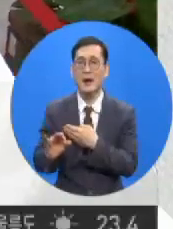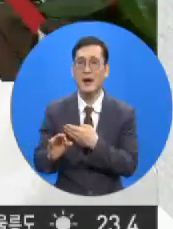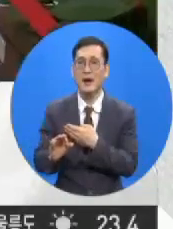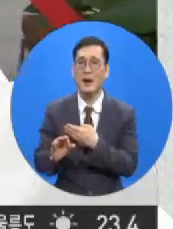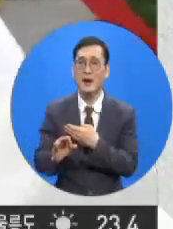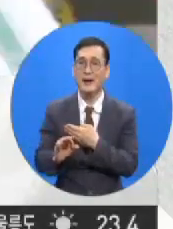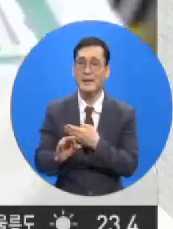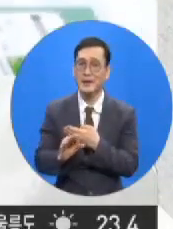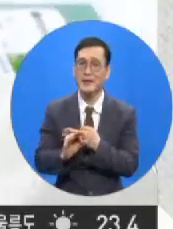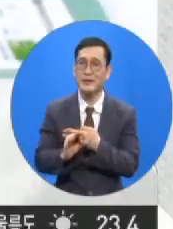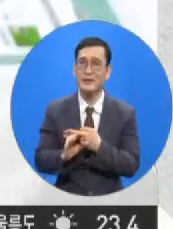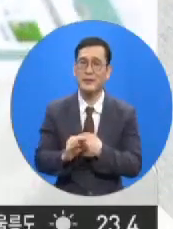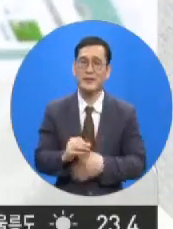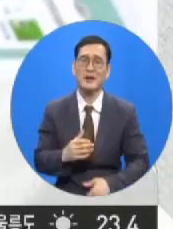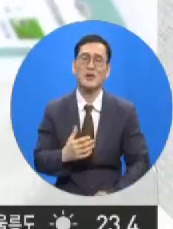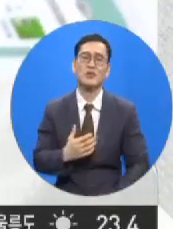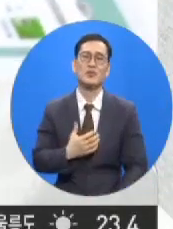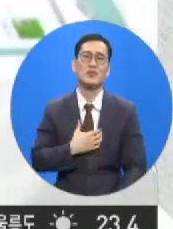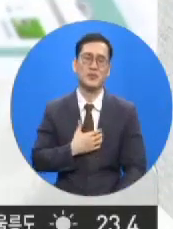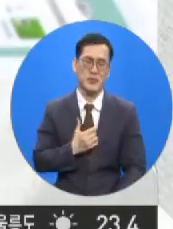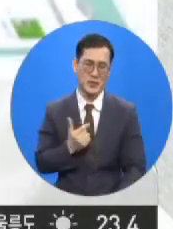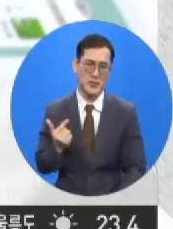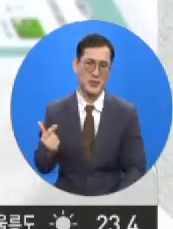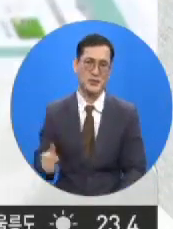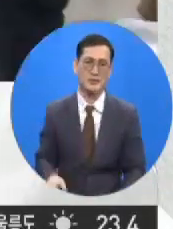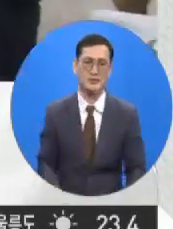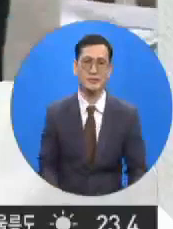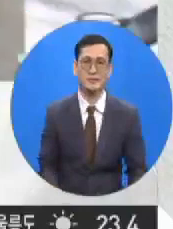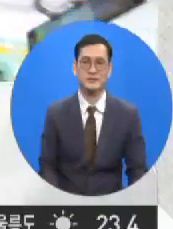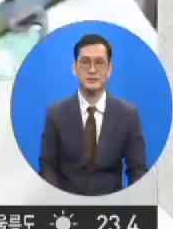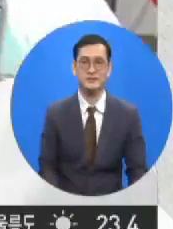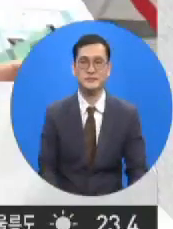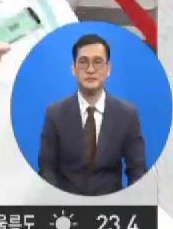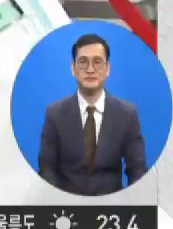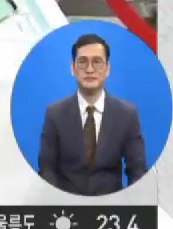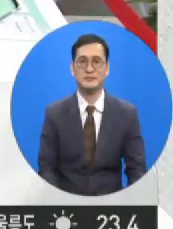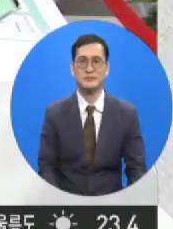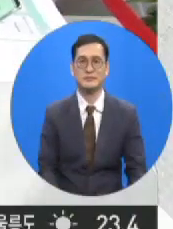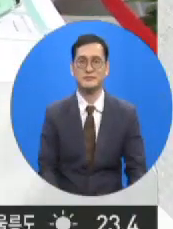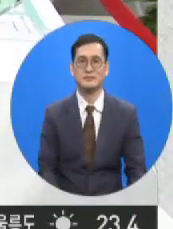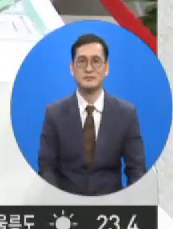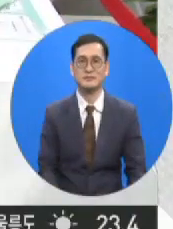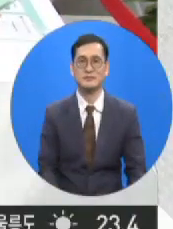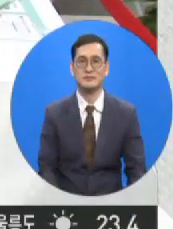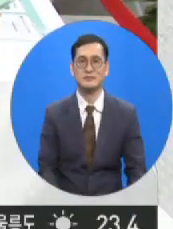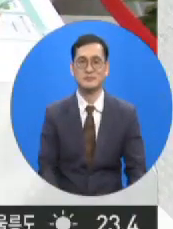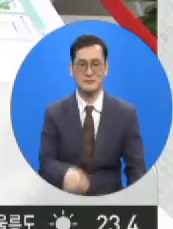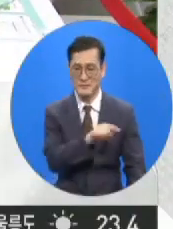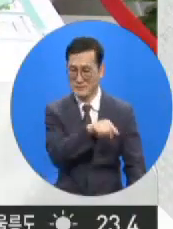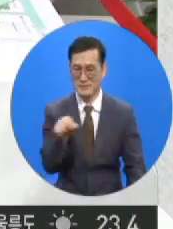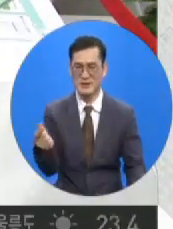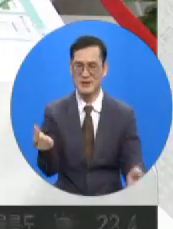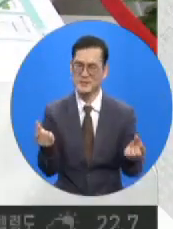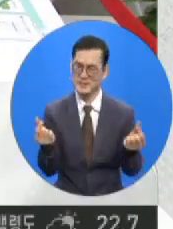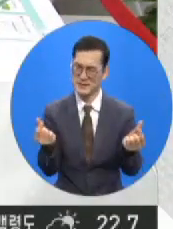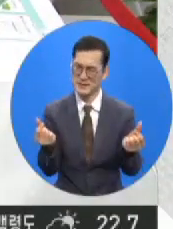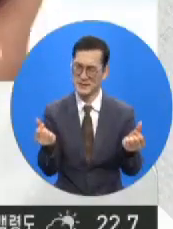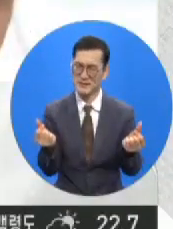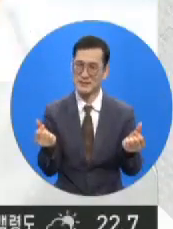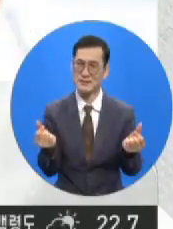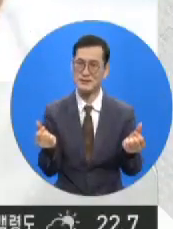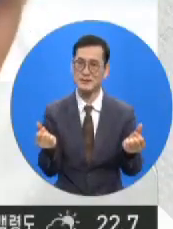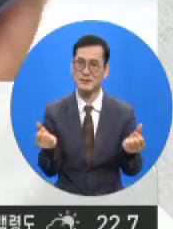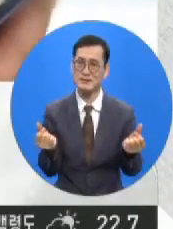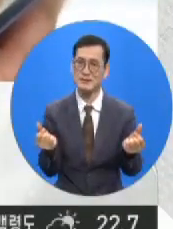짧은 판단이신 거죠. 그러니까 비말 전파와 관련된 위험도에서는 비슷할 수 있지만 국민들이 이